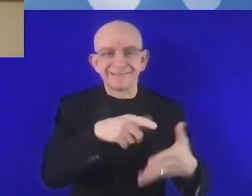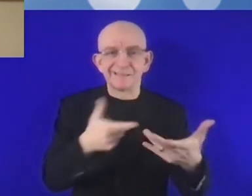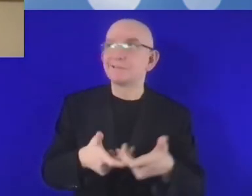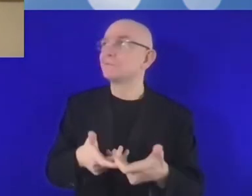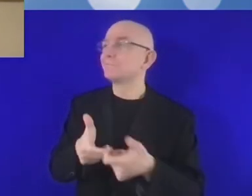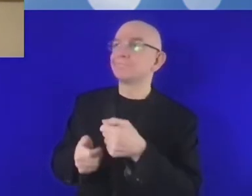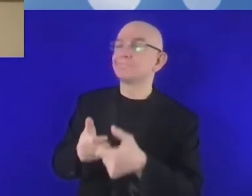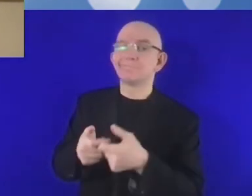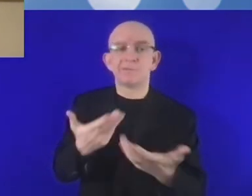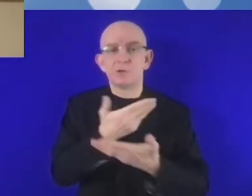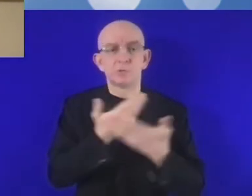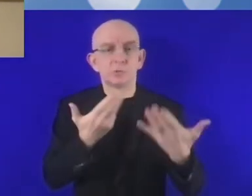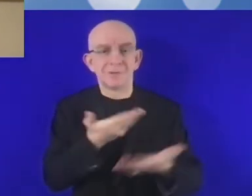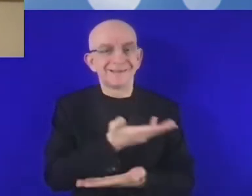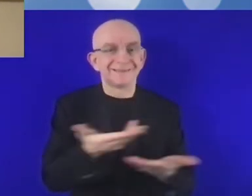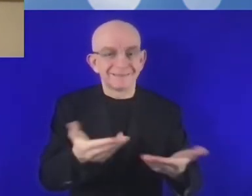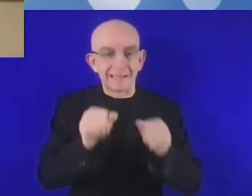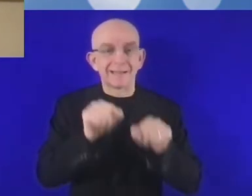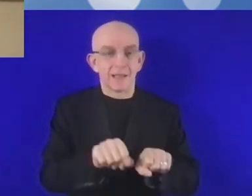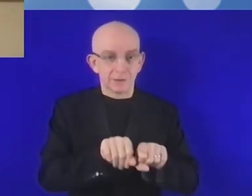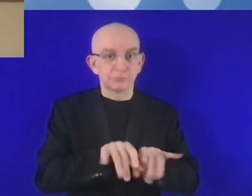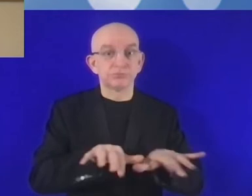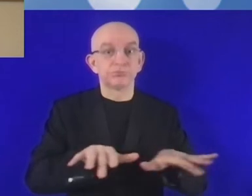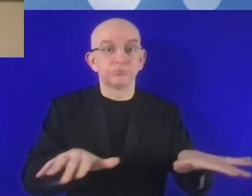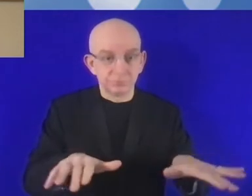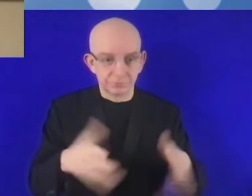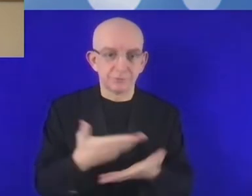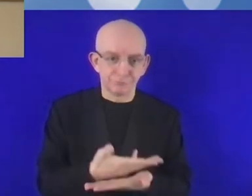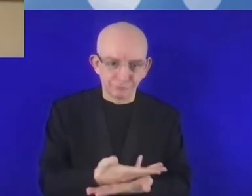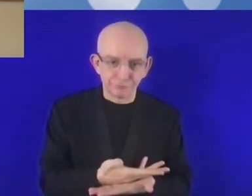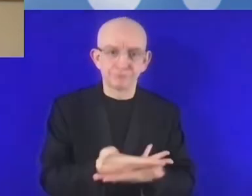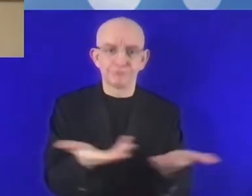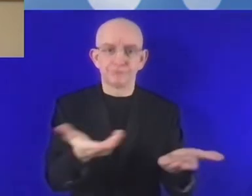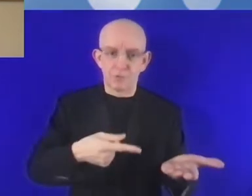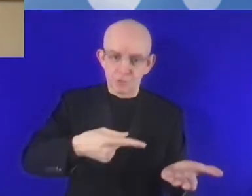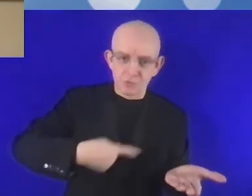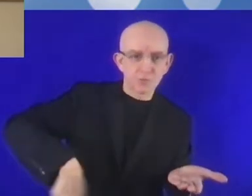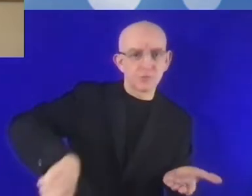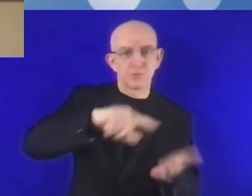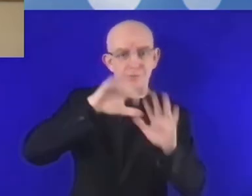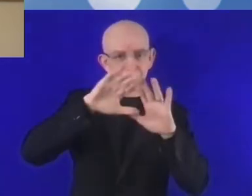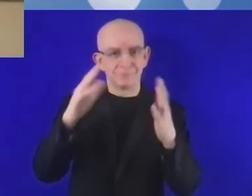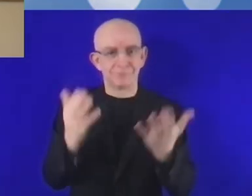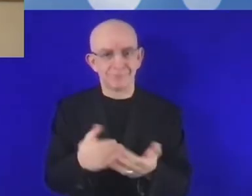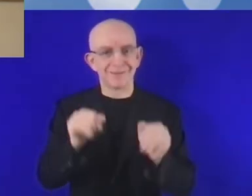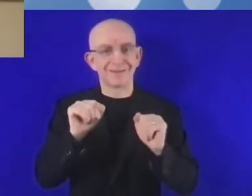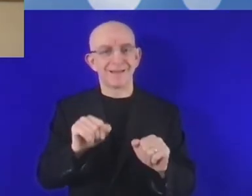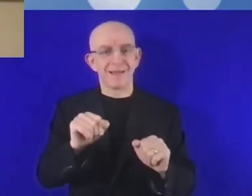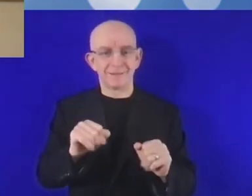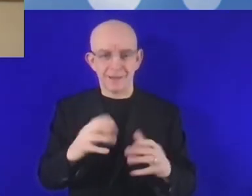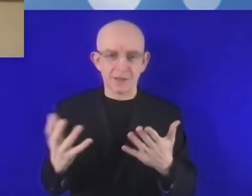للتقنيات الجيل الثالث. ونرى أيضا أن هذا مهم جدا، ويجب أن نسعى